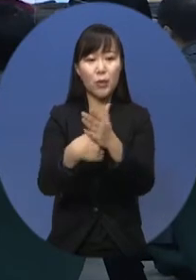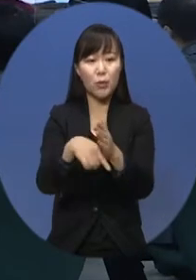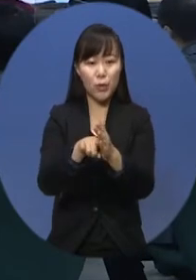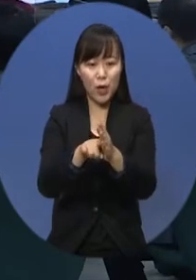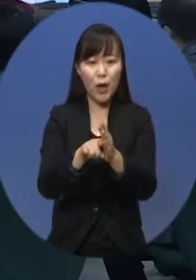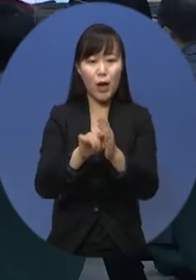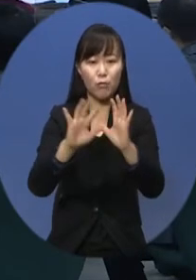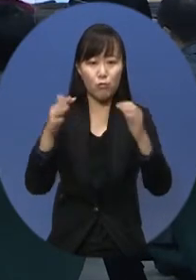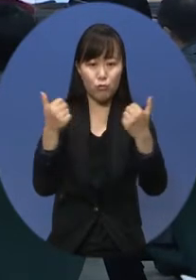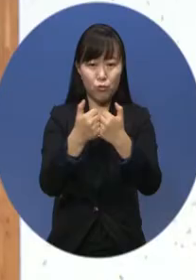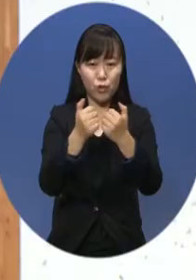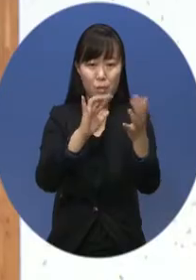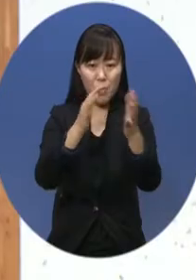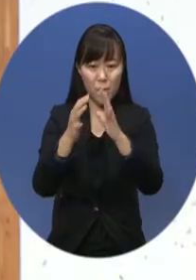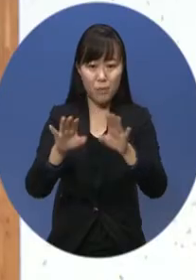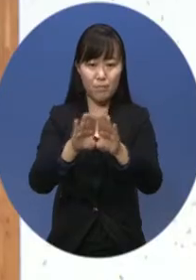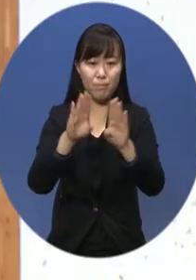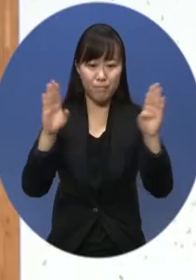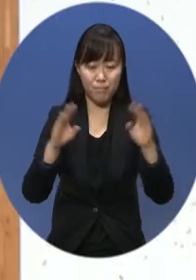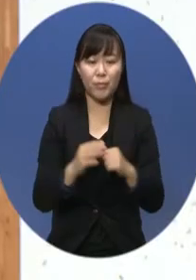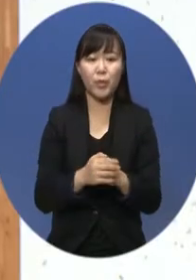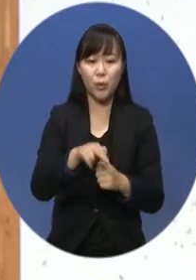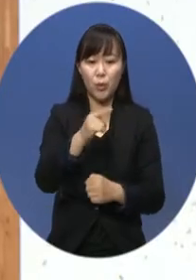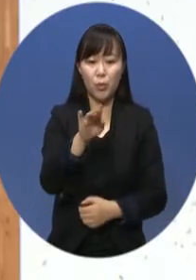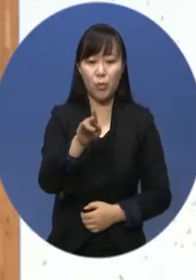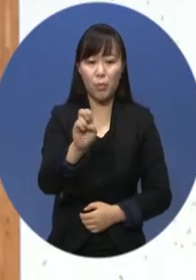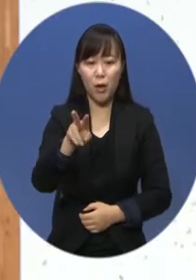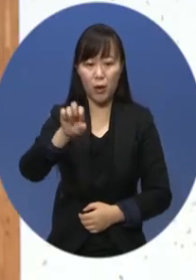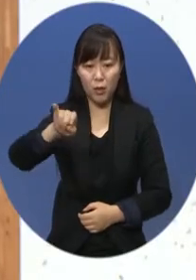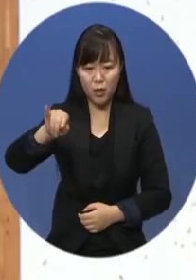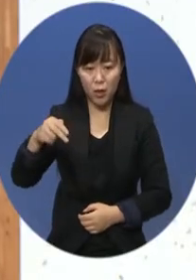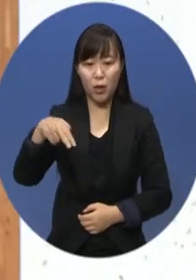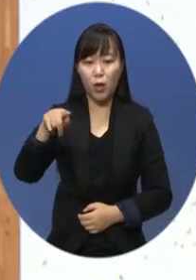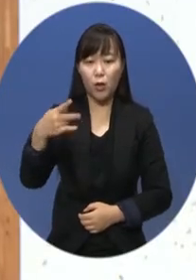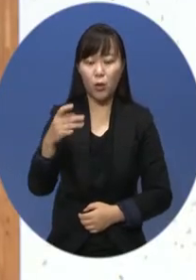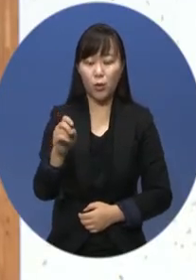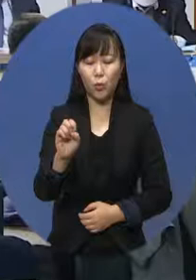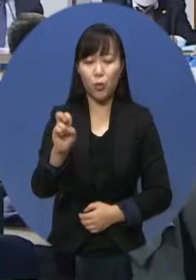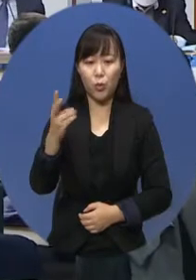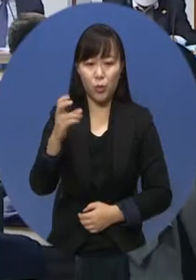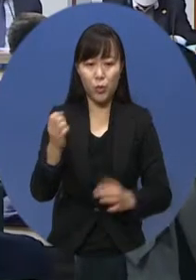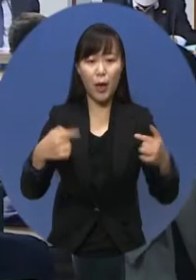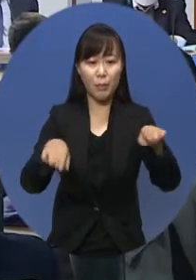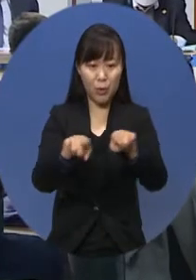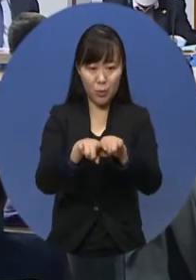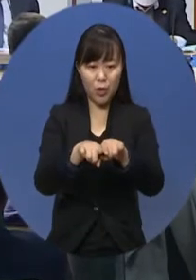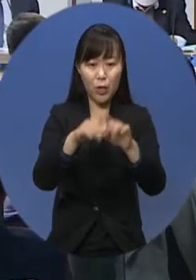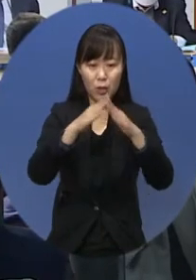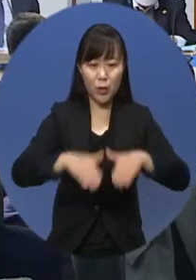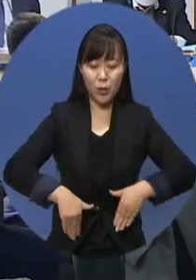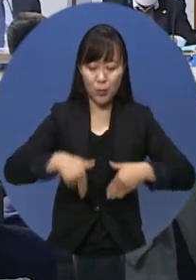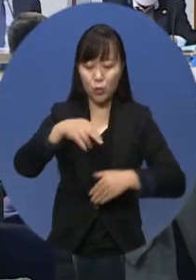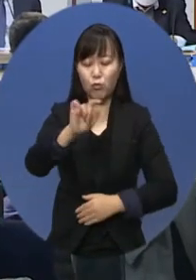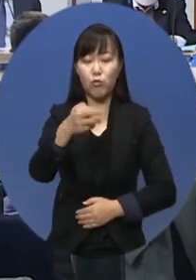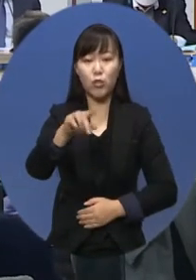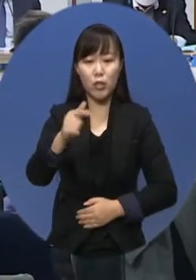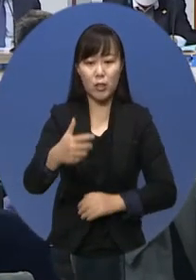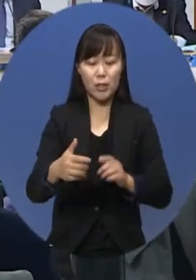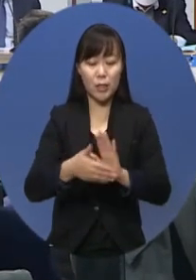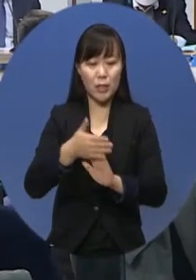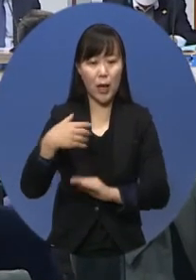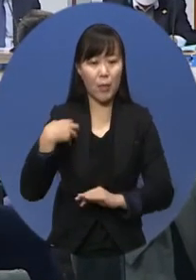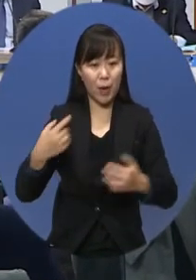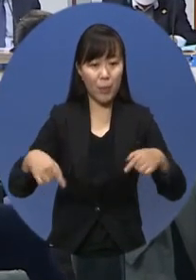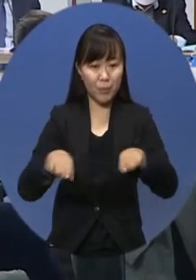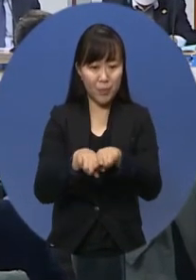를 개최했습니다 소병철 의원과 서동요 의원 이 공동주최하고 전라남도 순천시가 공동 주관한 이번